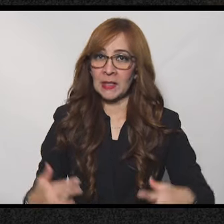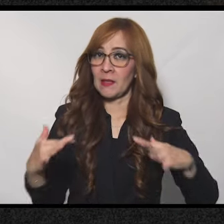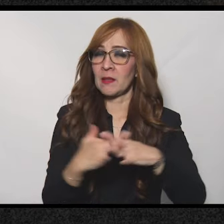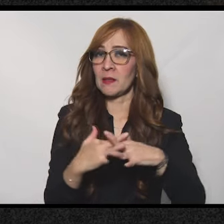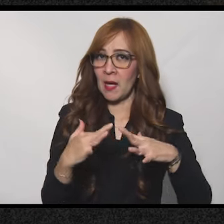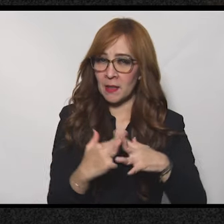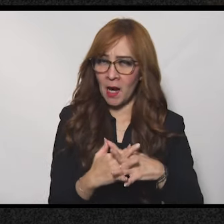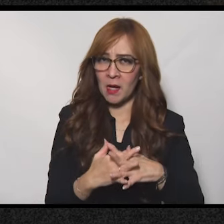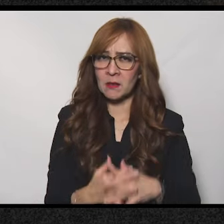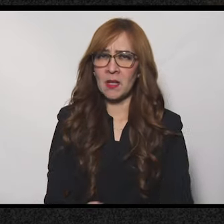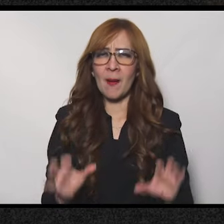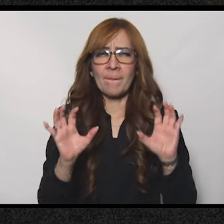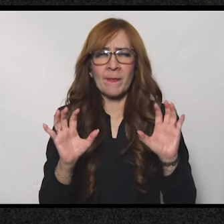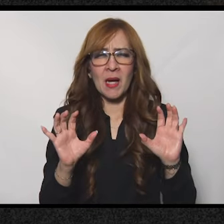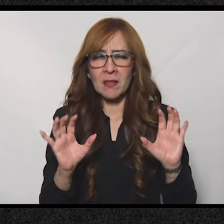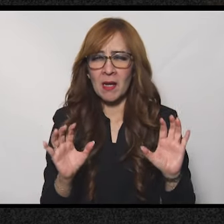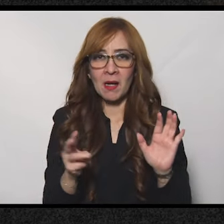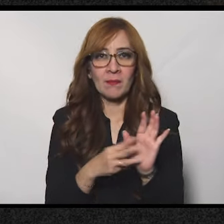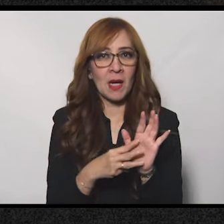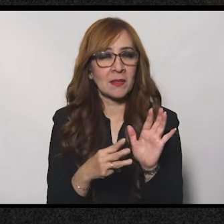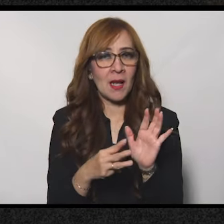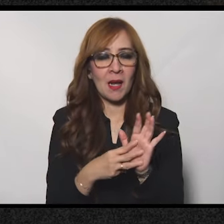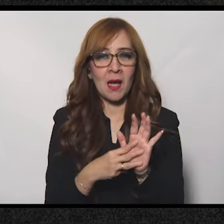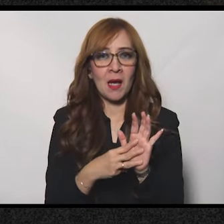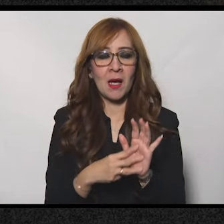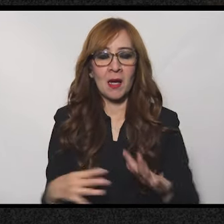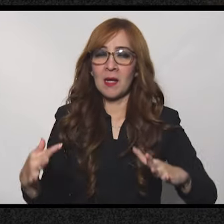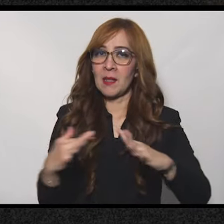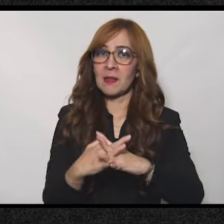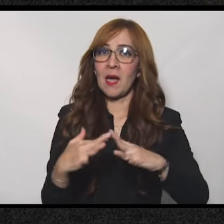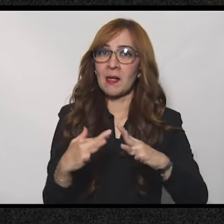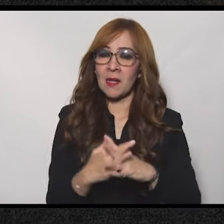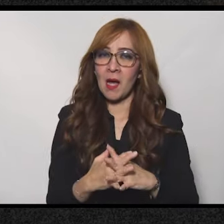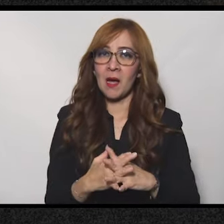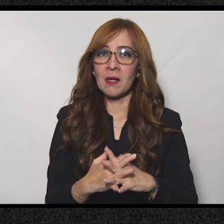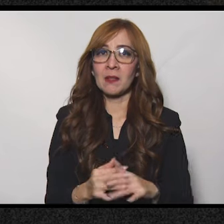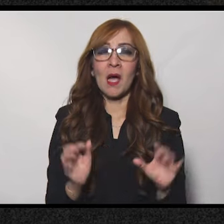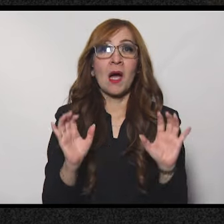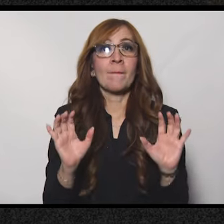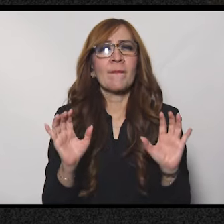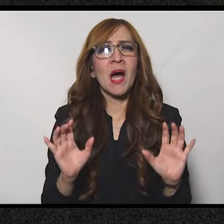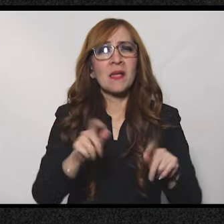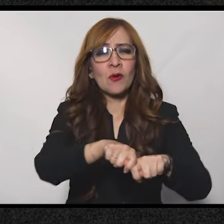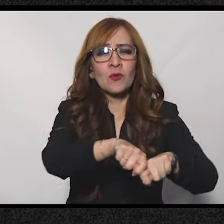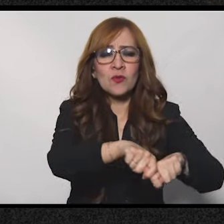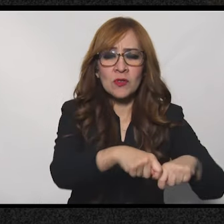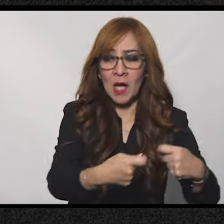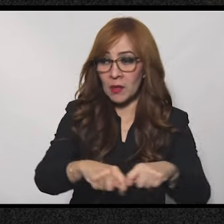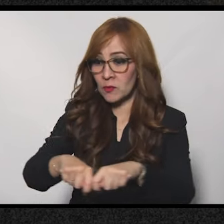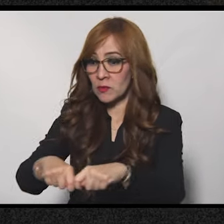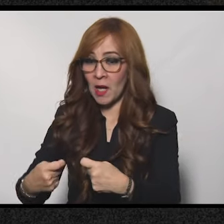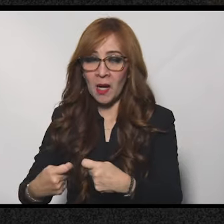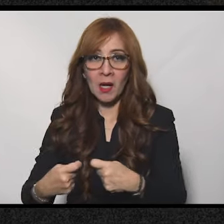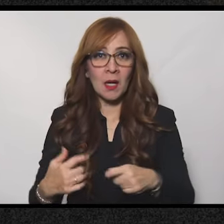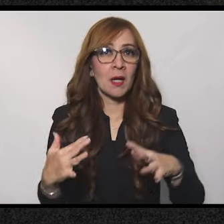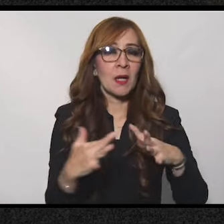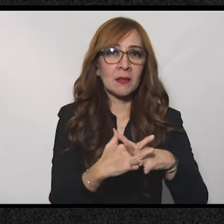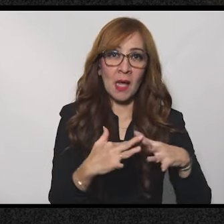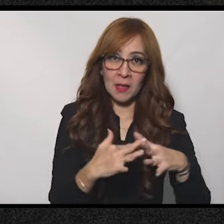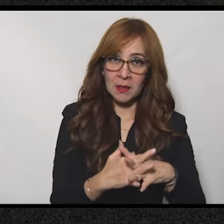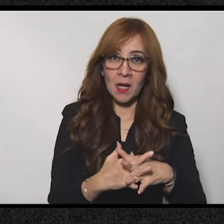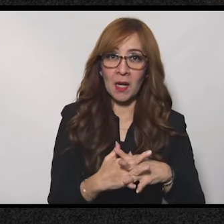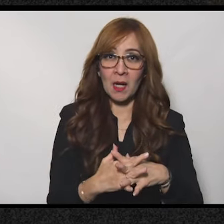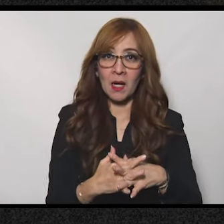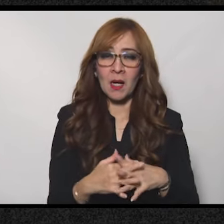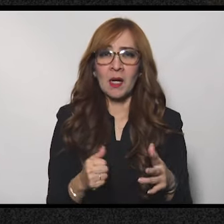Tanah yang penuh dengan masalah. Tanah penuh dengan yang namanya kehancuran. Tanah yang penuh